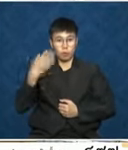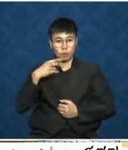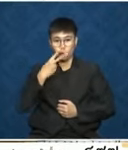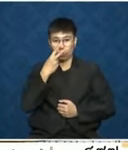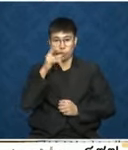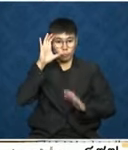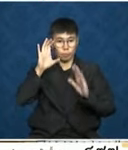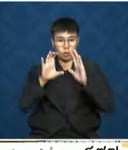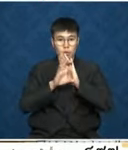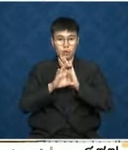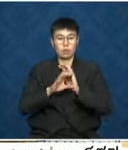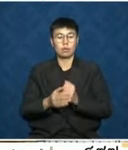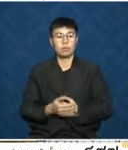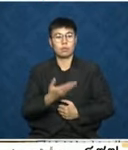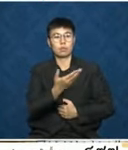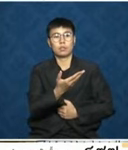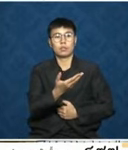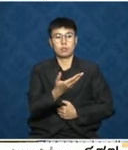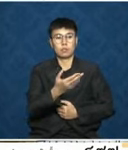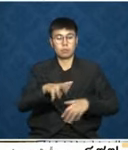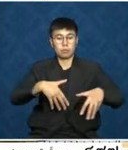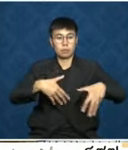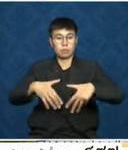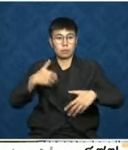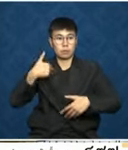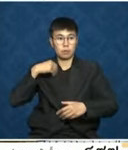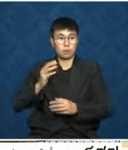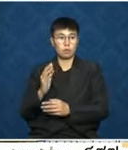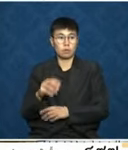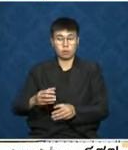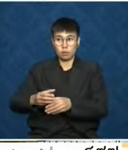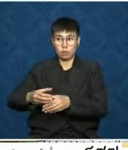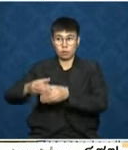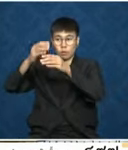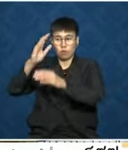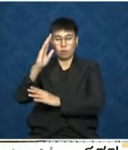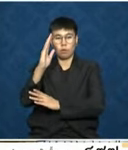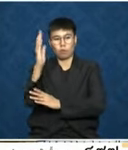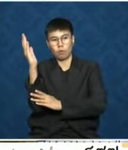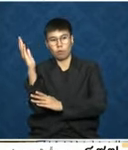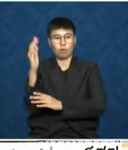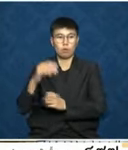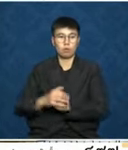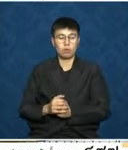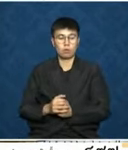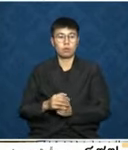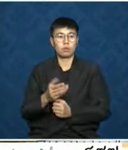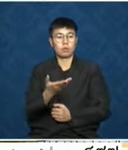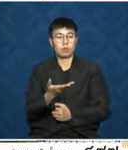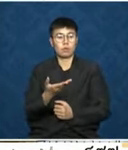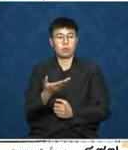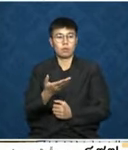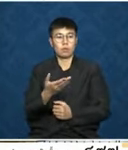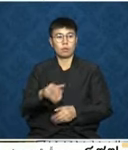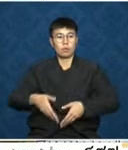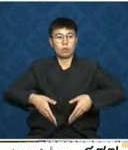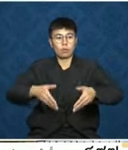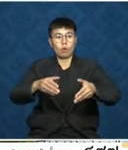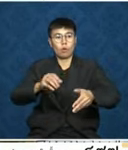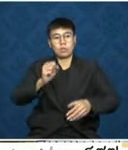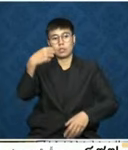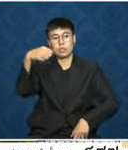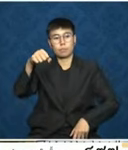ครับจากพี่น้องประชาชนครับว่ามีเสาไฟฟ้าเอียง 2จุดครับจุดที่ 1คือบริเวณซอย 10สายโท